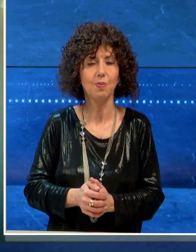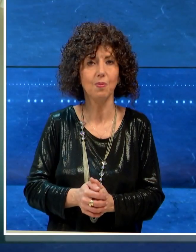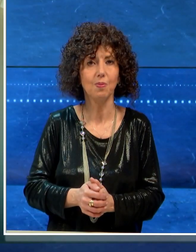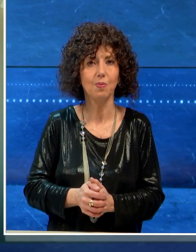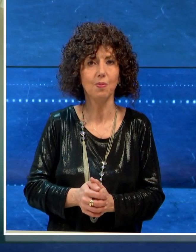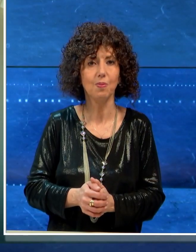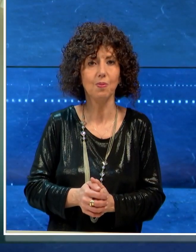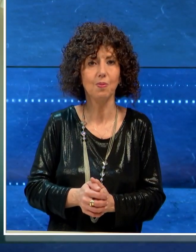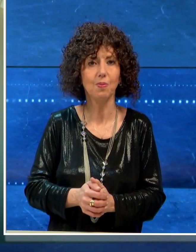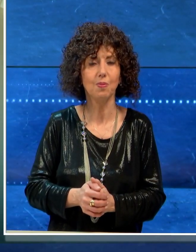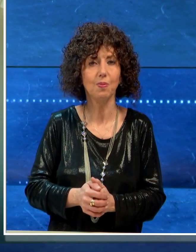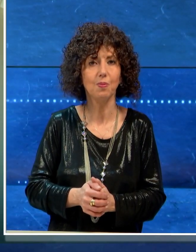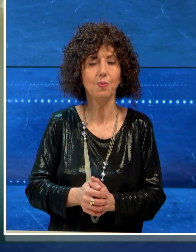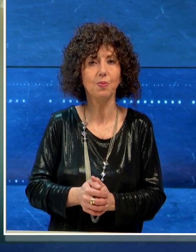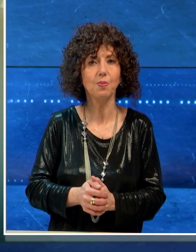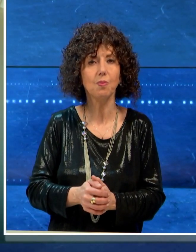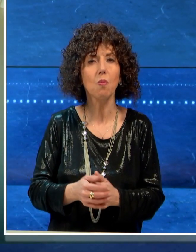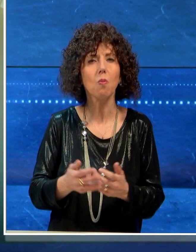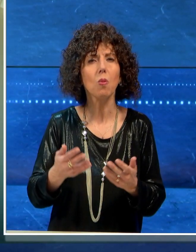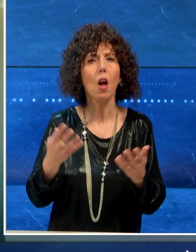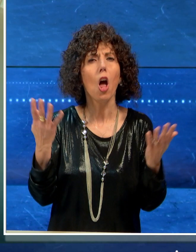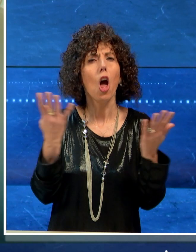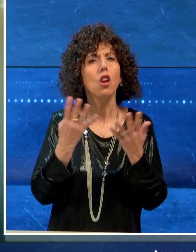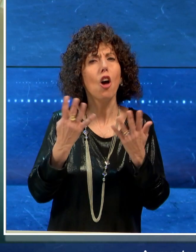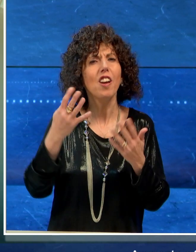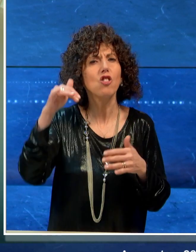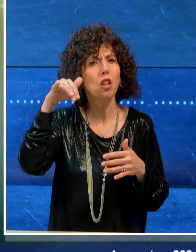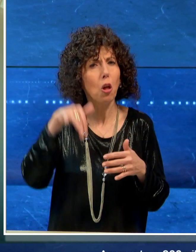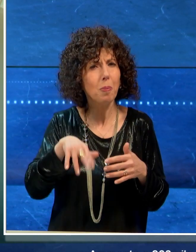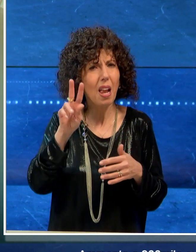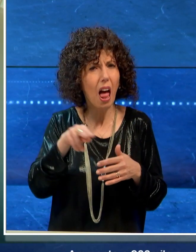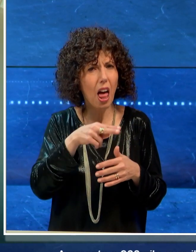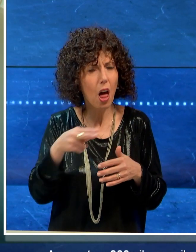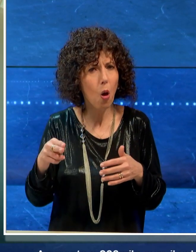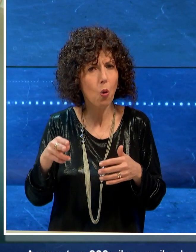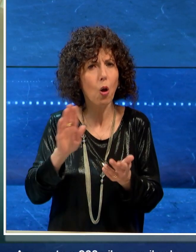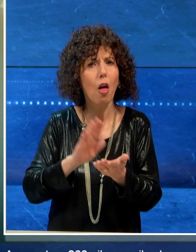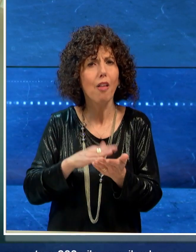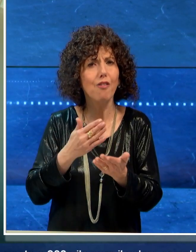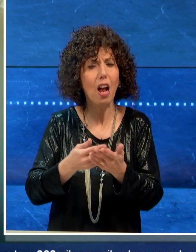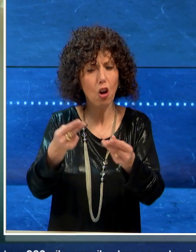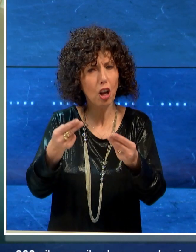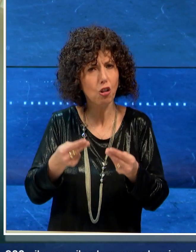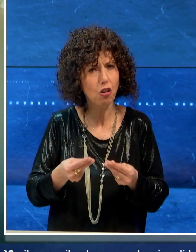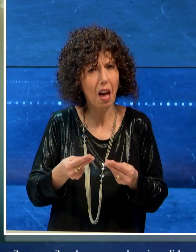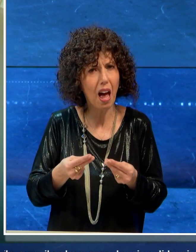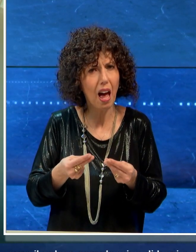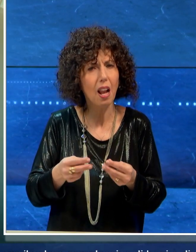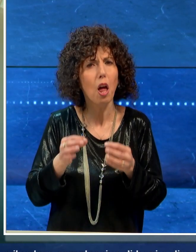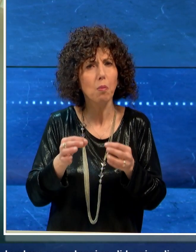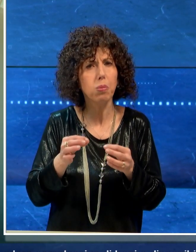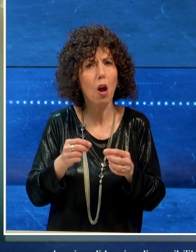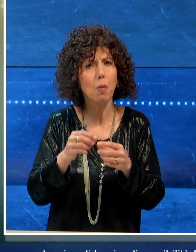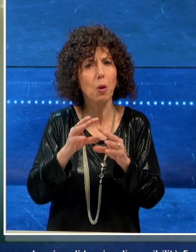Lis ammonta 900.000 il valore complessivo di beni e disponibilità